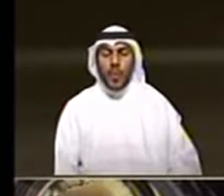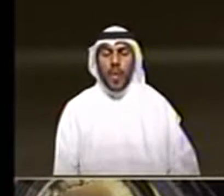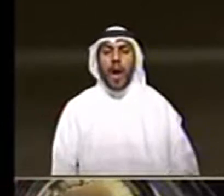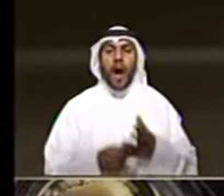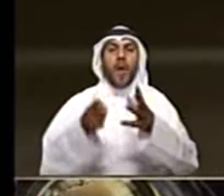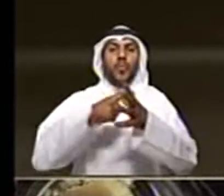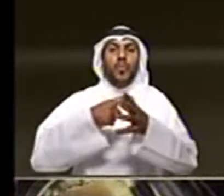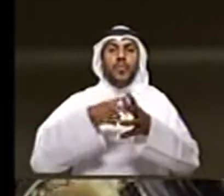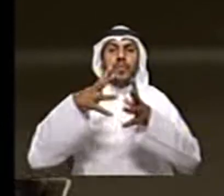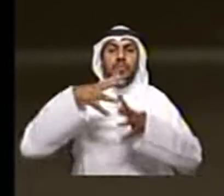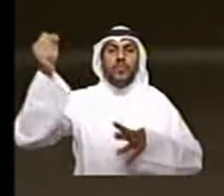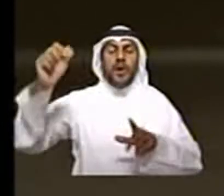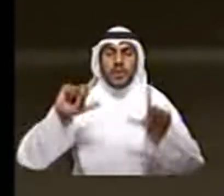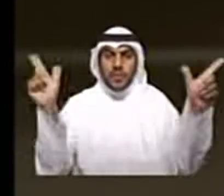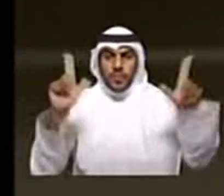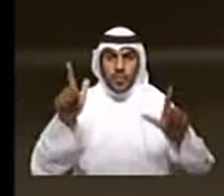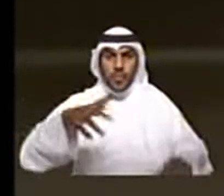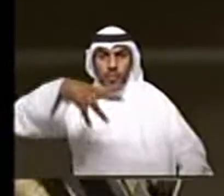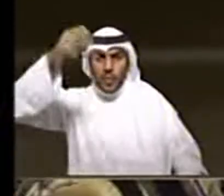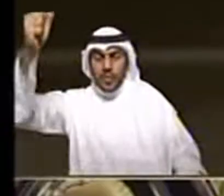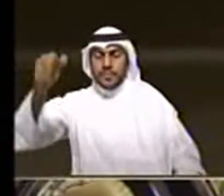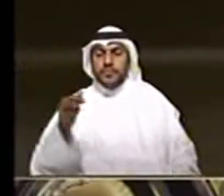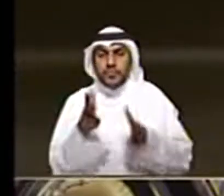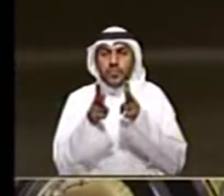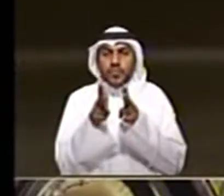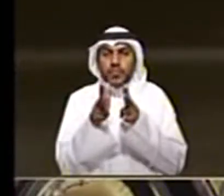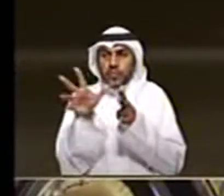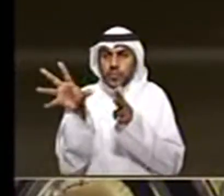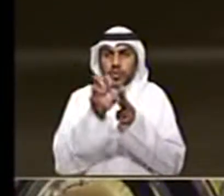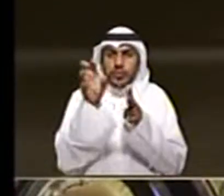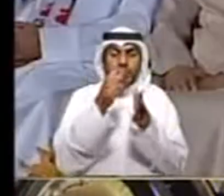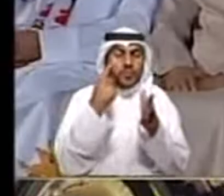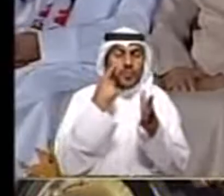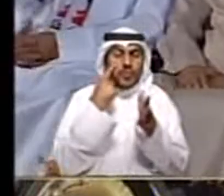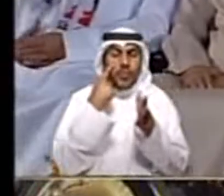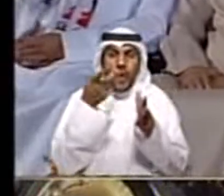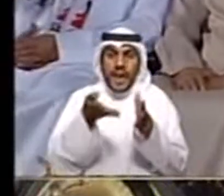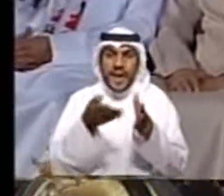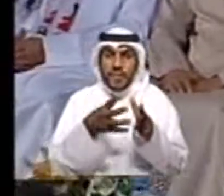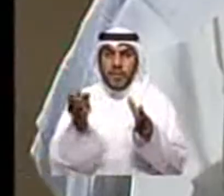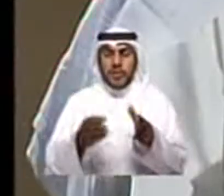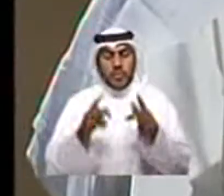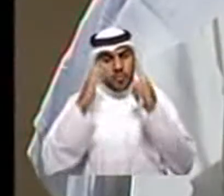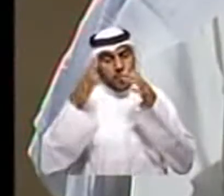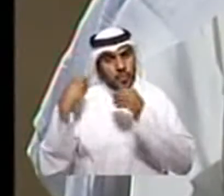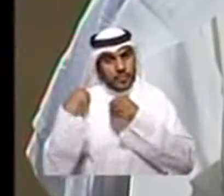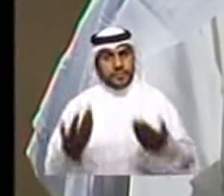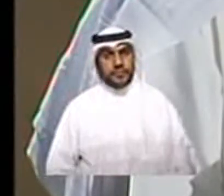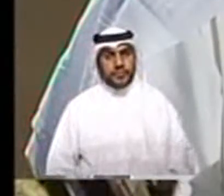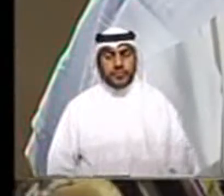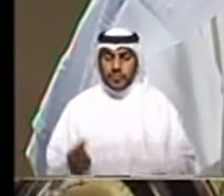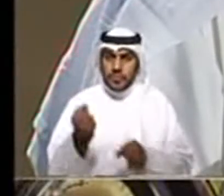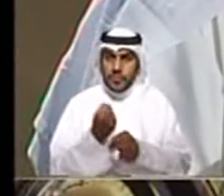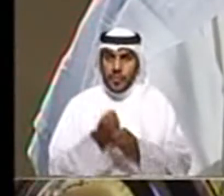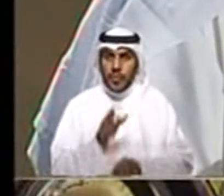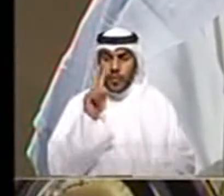عبر تلفزيون وإذاعة دولة الكويت في كافة ربوع وطننا الحبيب في ظل